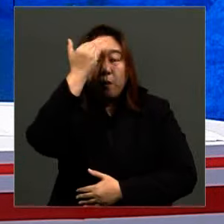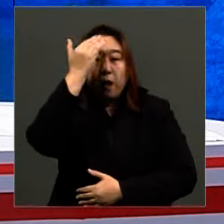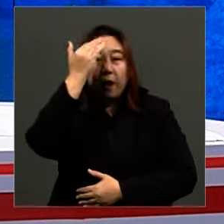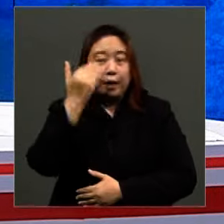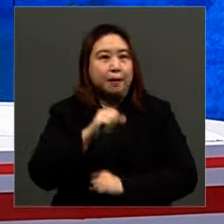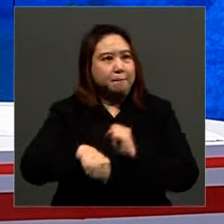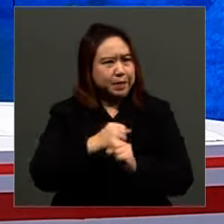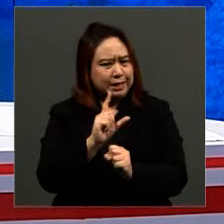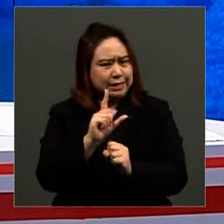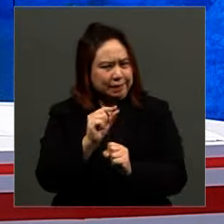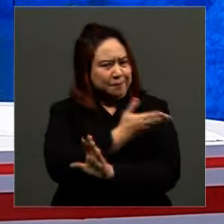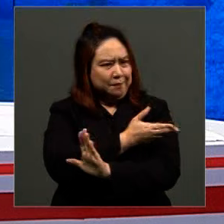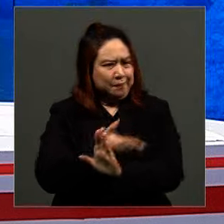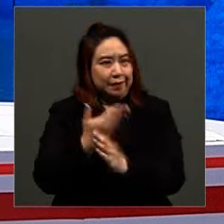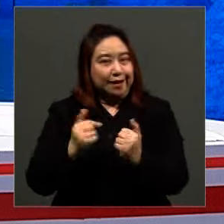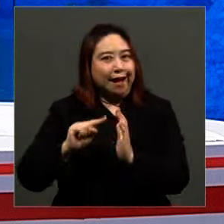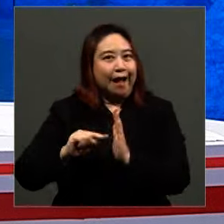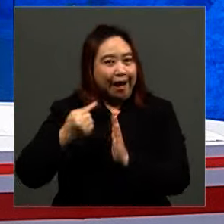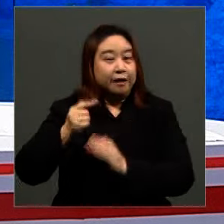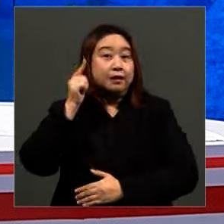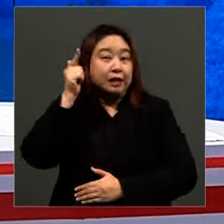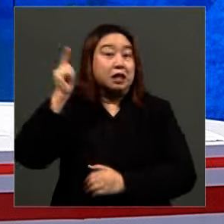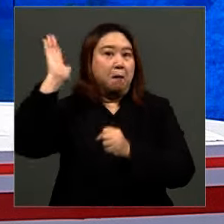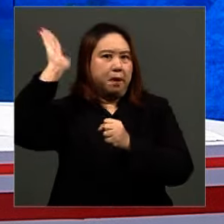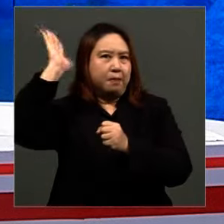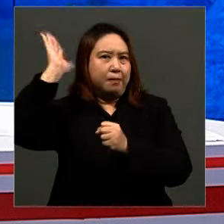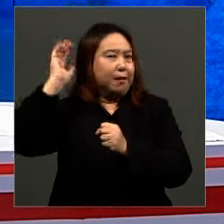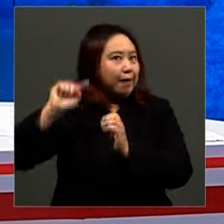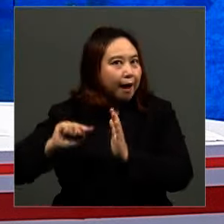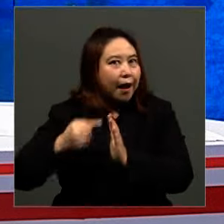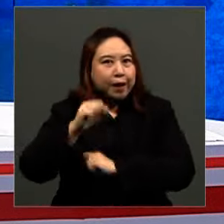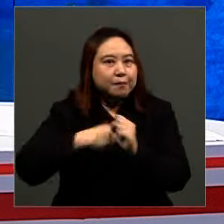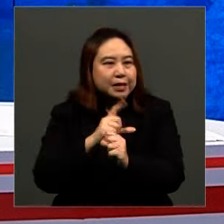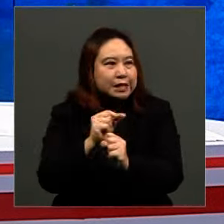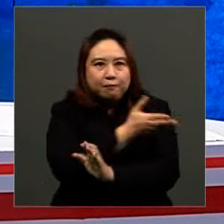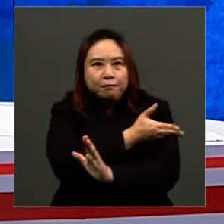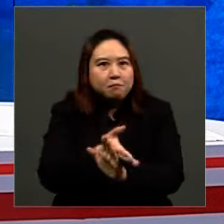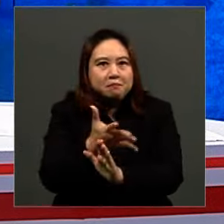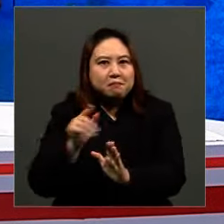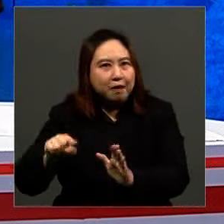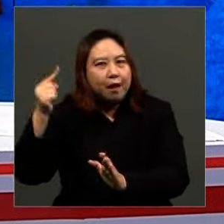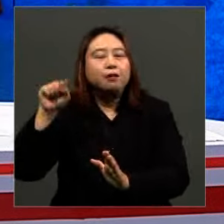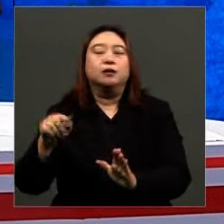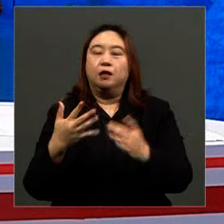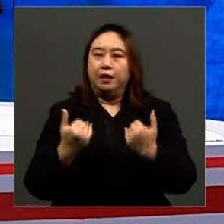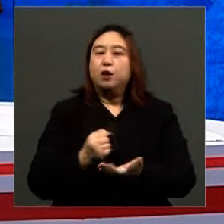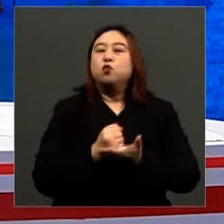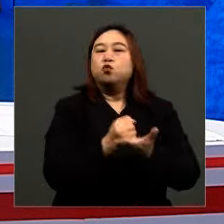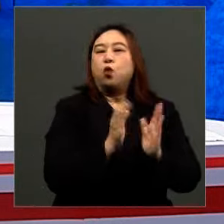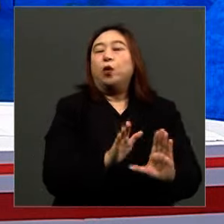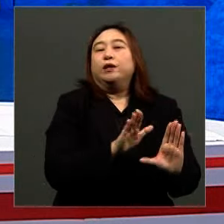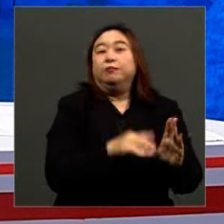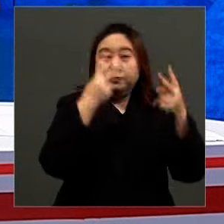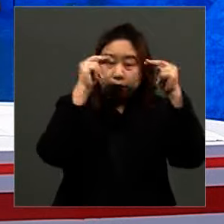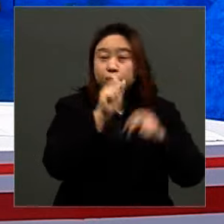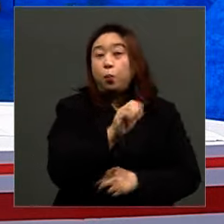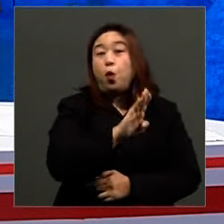ในรอบเกือบ 20ปีนะของนายทักษิณชินวัตอดีตนายกรัฐมนตรีนะคะซึ่งก็ถือว่าเป็นการช่วยผู้สมัครนายกอบจ